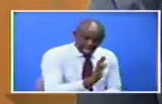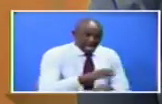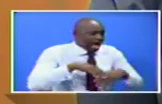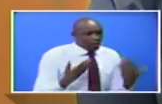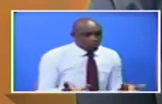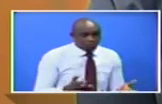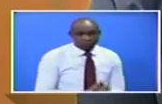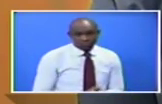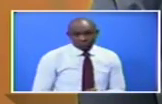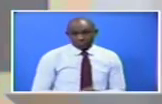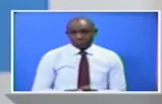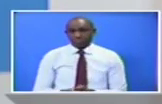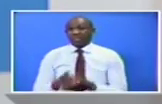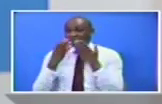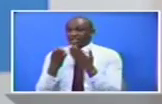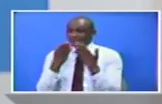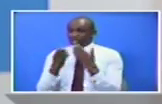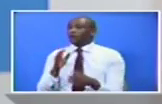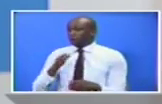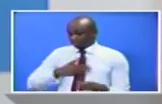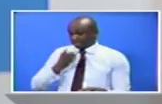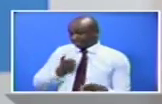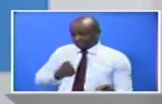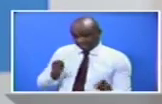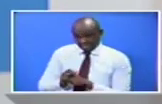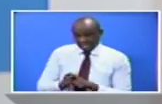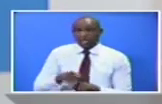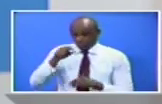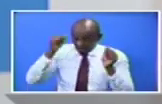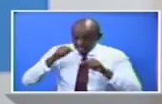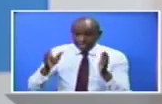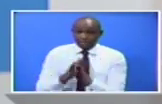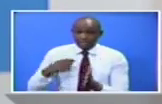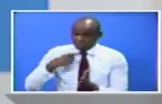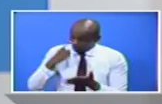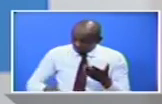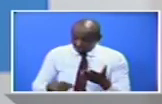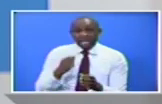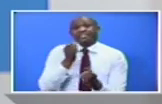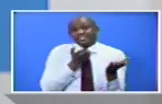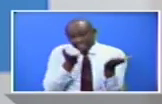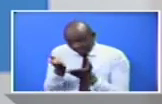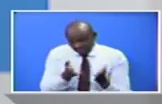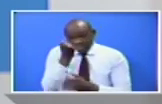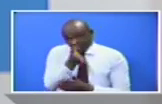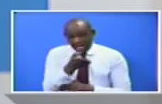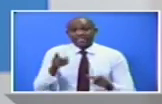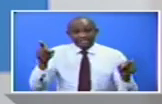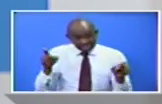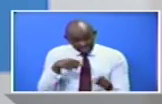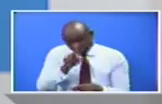zipi? Asante sana dadangu. Utakubaliana na mimi kwamba wafanyikazi wa nyumba ni wafanyikazi